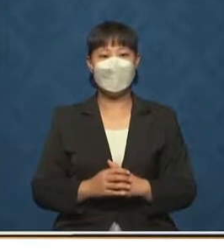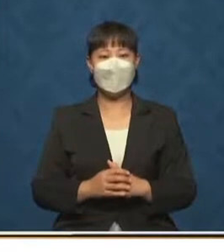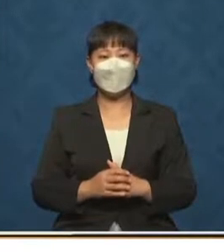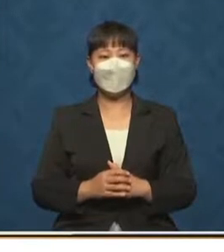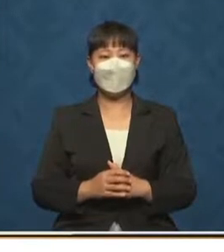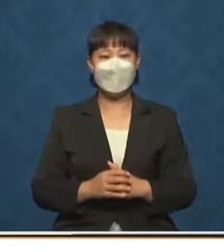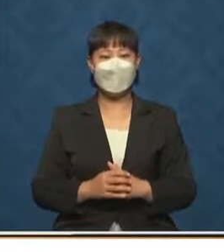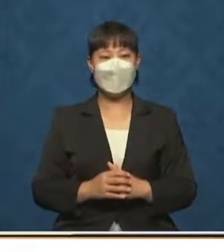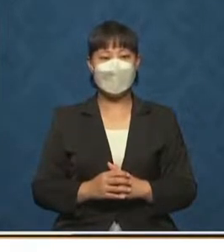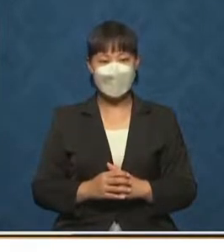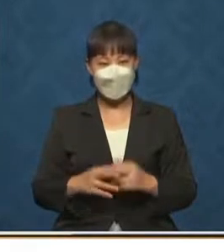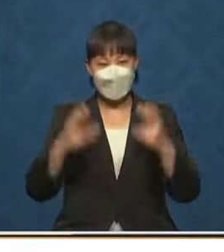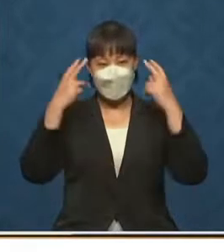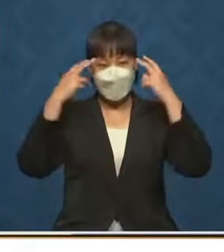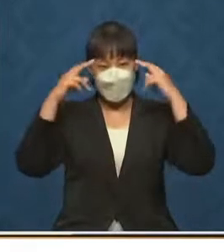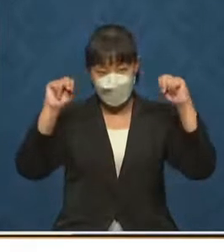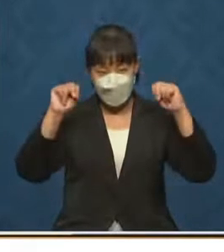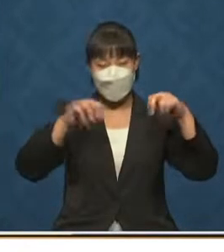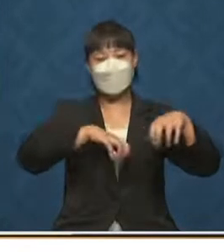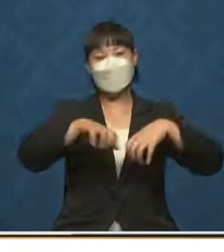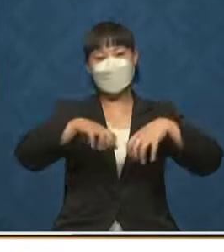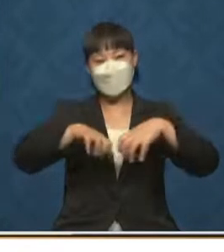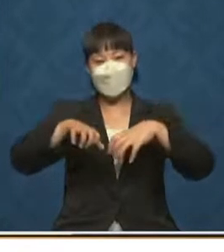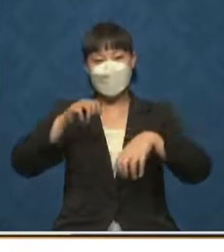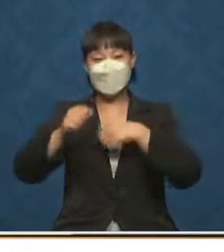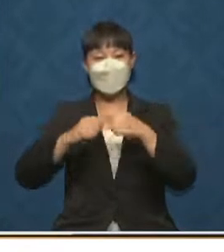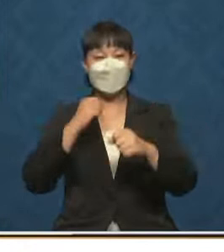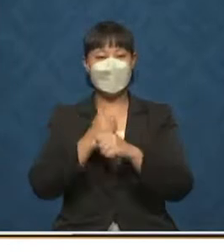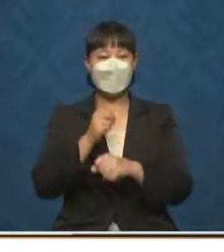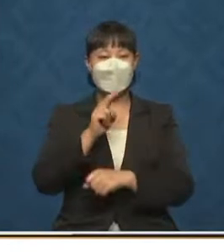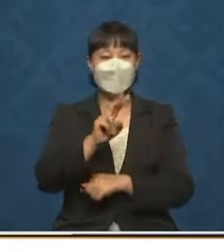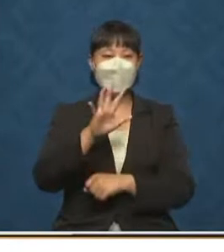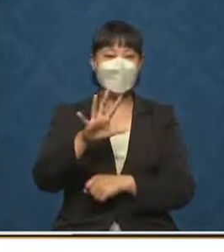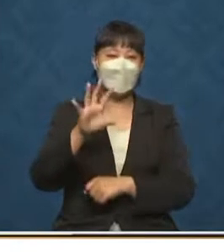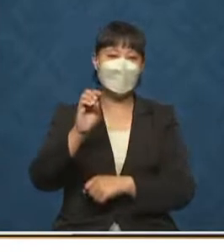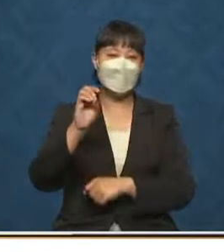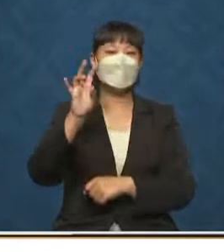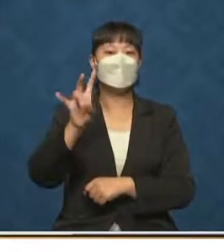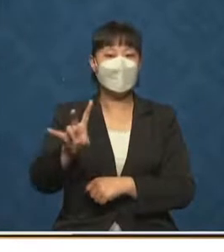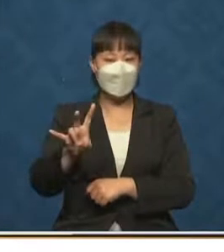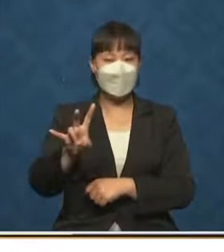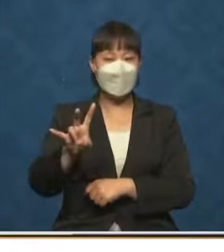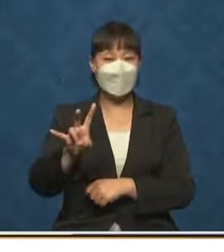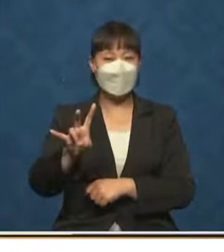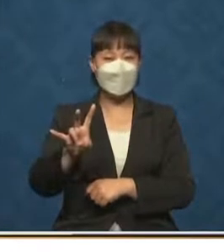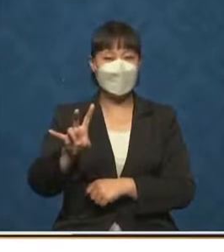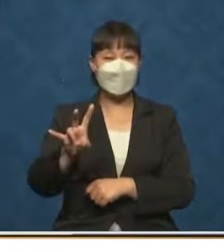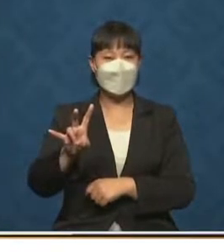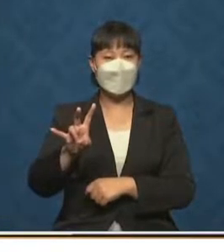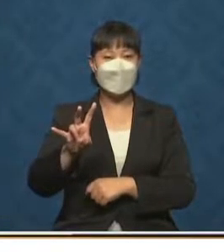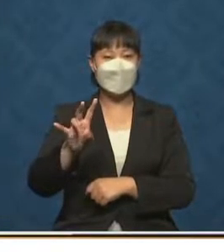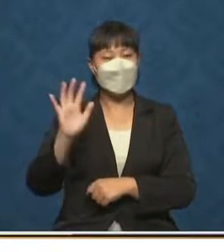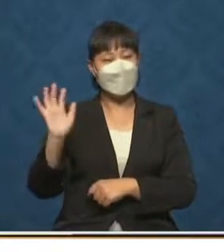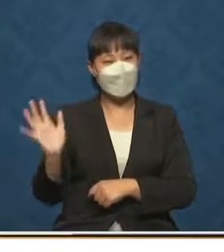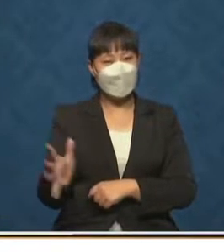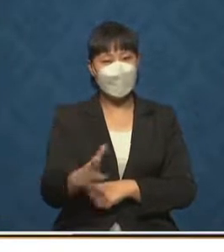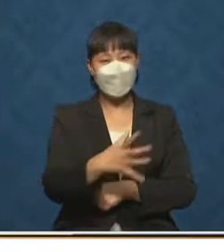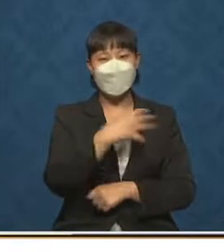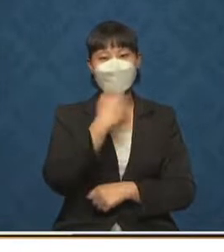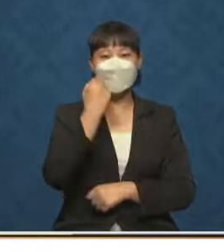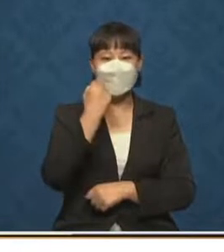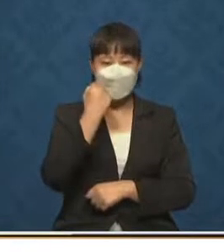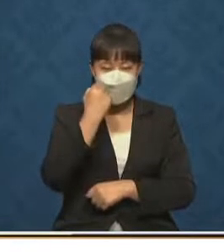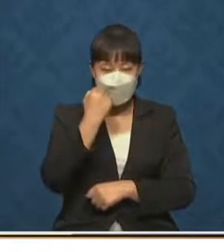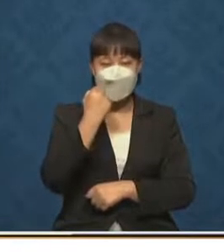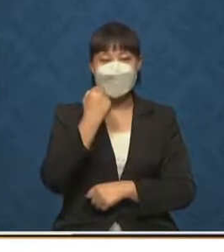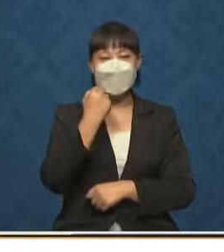ที่บริหารรชการแนดินมาตั้งแต่ปี 2,157ที่มาจากการยืดอำนาจของพน